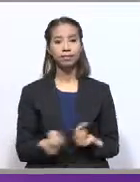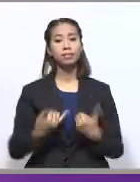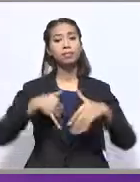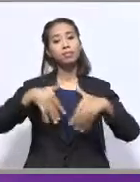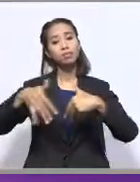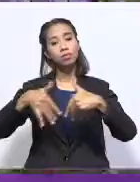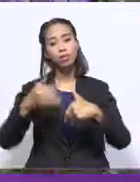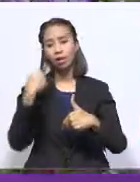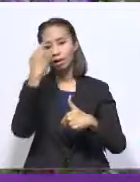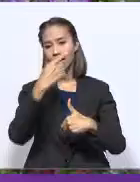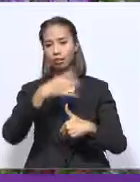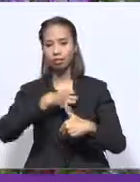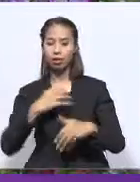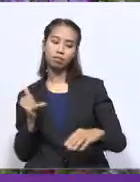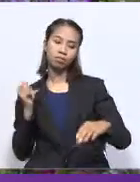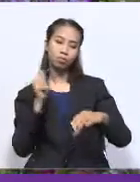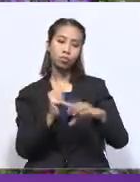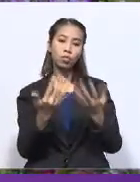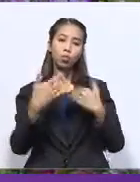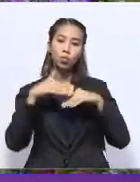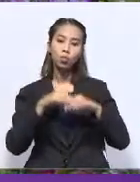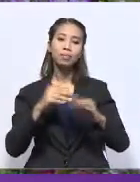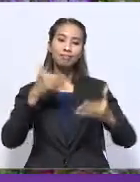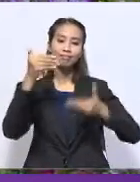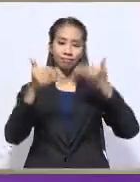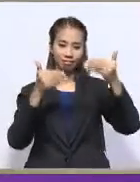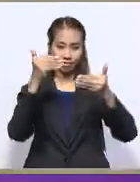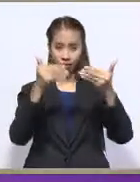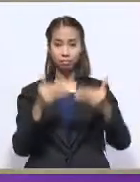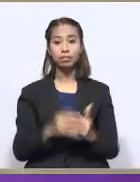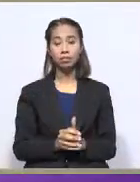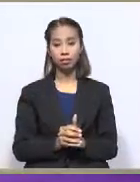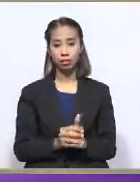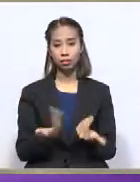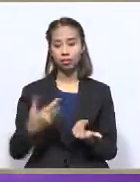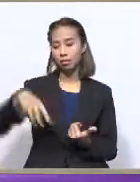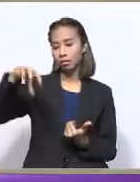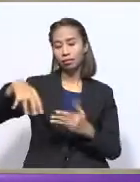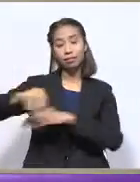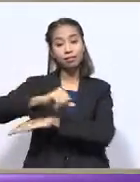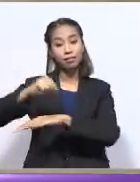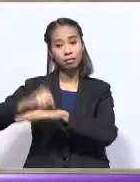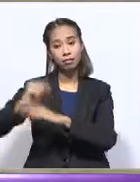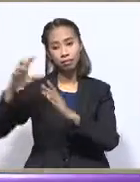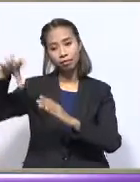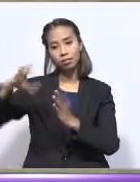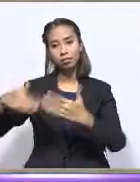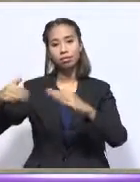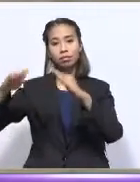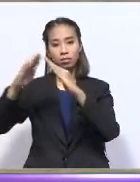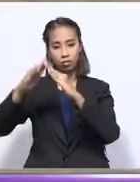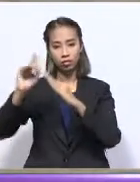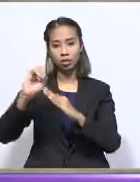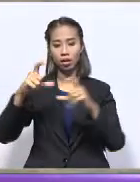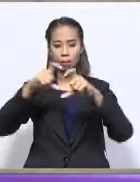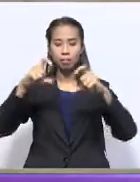าชนที่จะเดินทางไปร่วมงานอุ่นไอรักคลายความหนาวณพระลานพระราชวังดุสิตและสนามเสือป่านะคะแนะนำค่ะให้